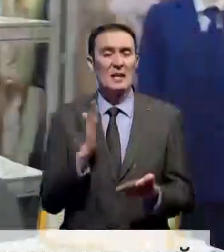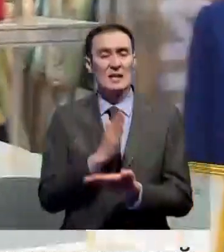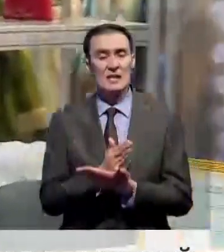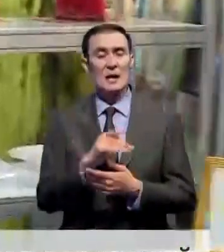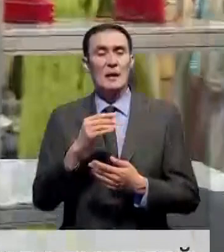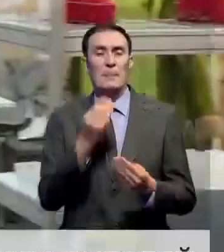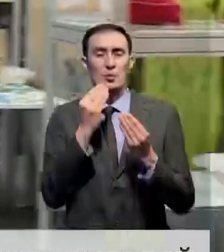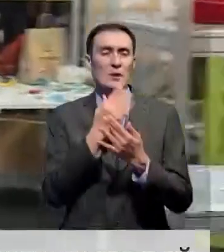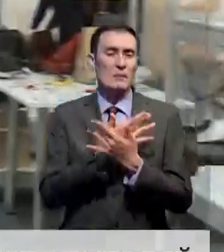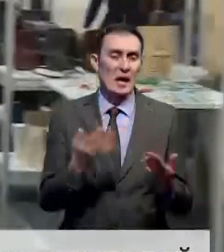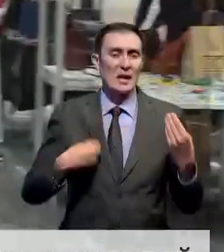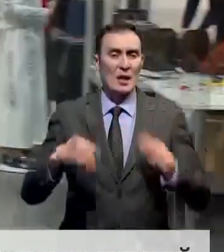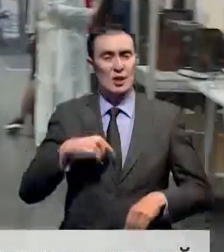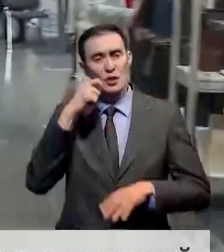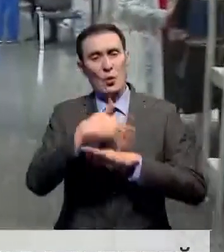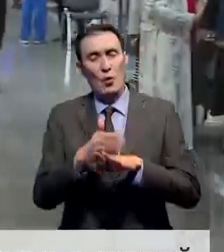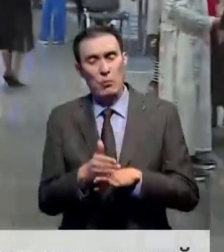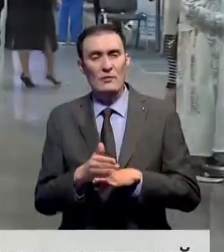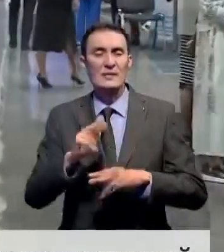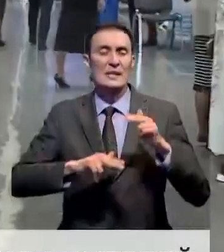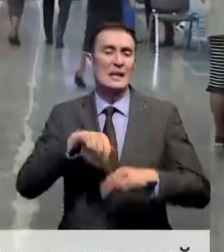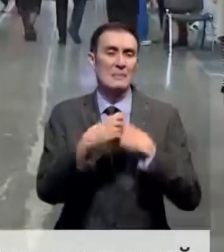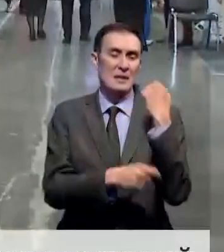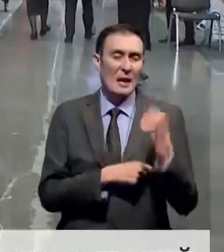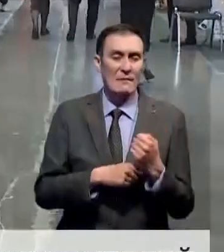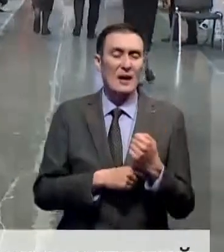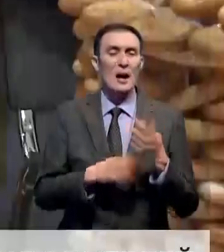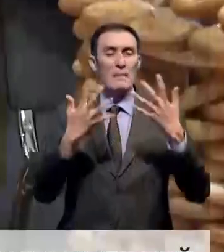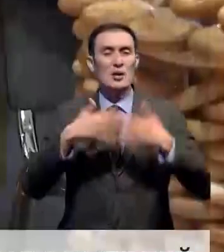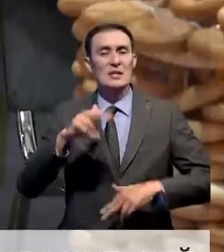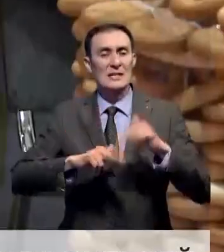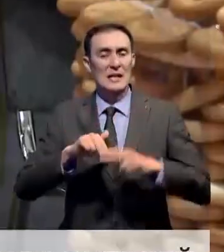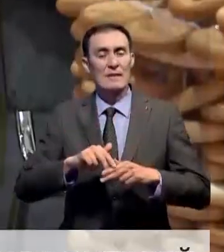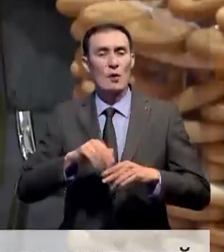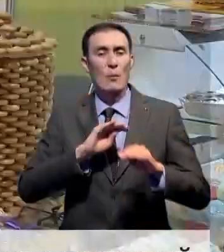представлены продукты питания, одежда, обувь, мебель, строительные материалы, машиностроительное